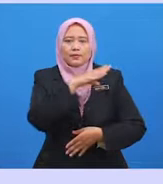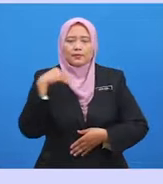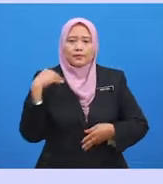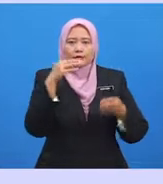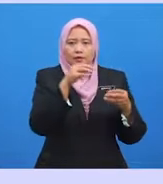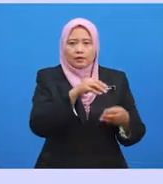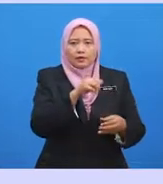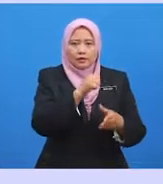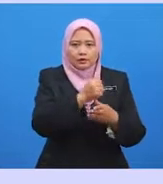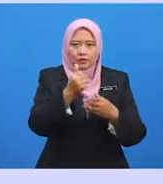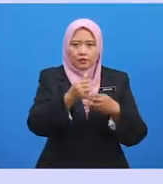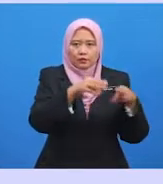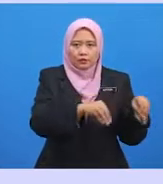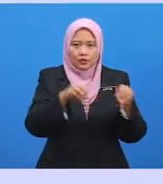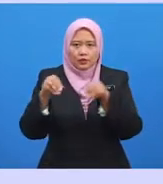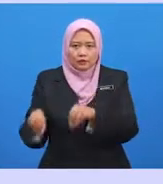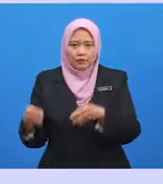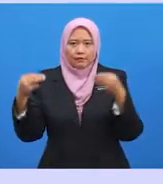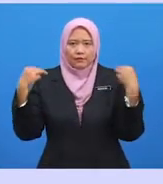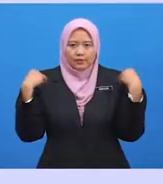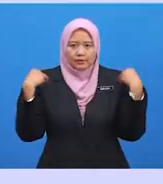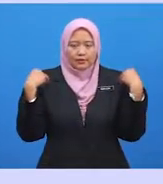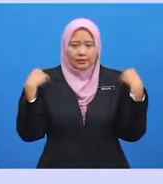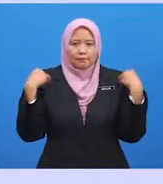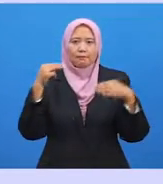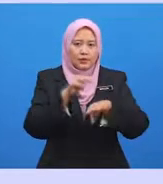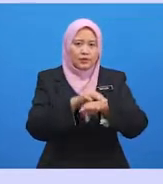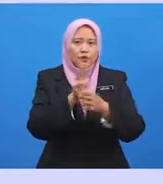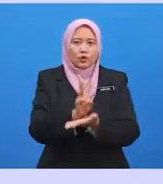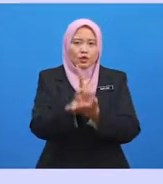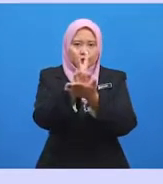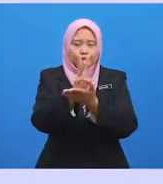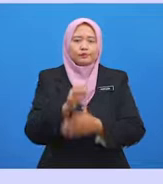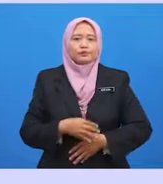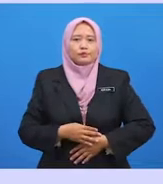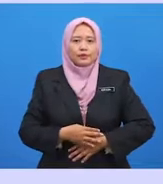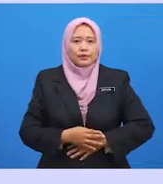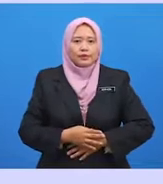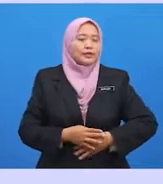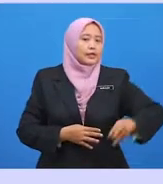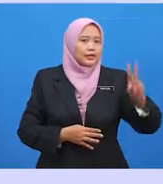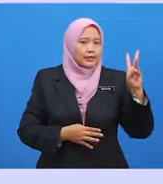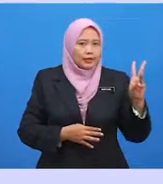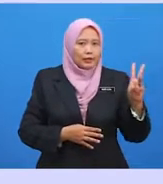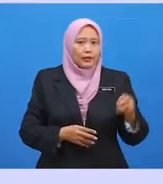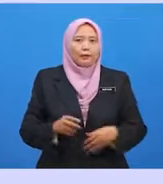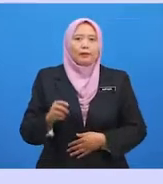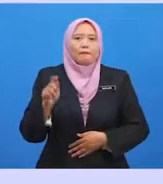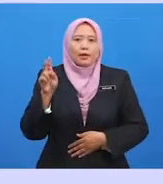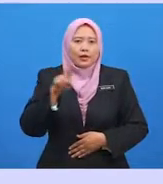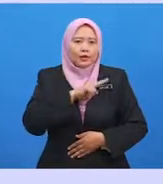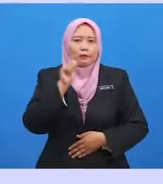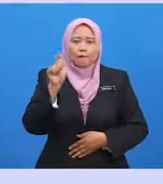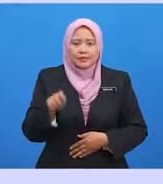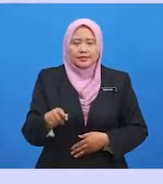atau dibekukan syarat keenam harta itu mestilah kekai manfaatnya sampai